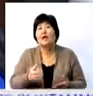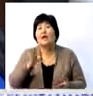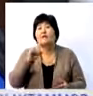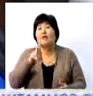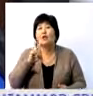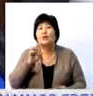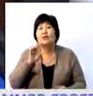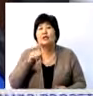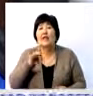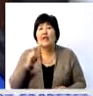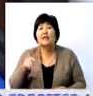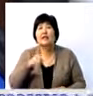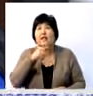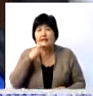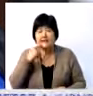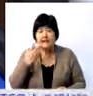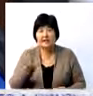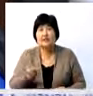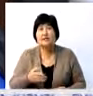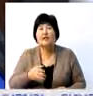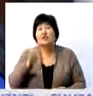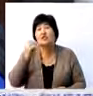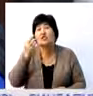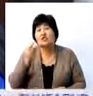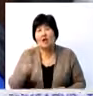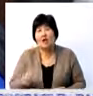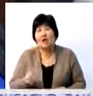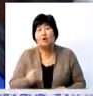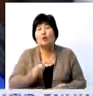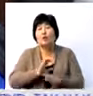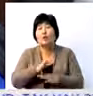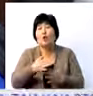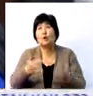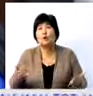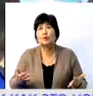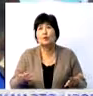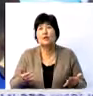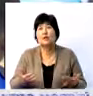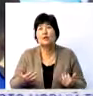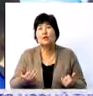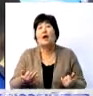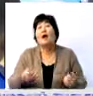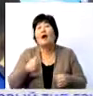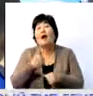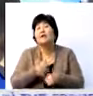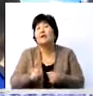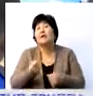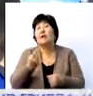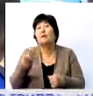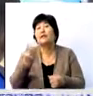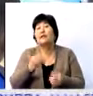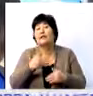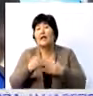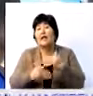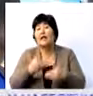Великобритания, России, Тайвань. США продукция на 1 миллиард тенге. Основным является третий этап